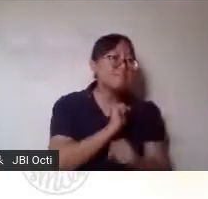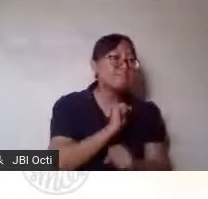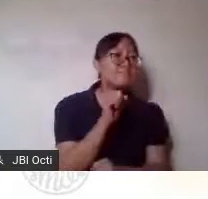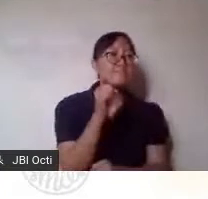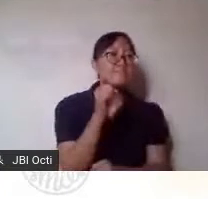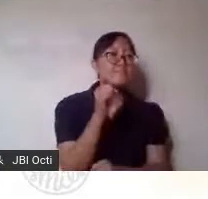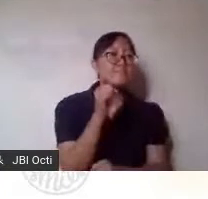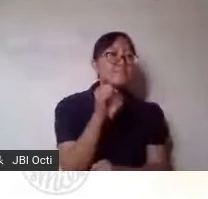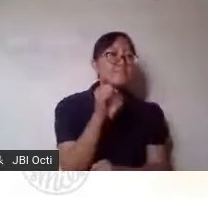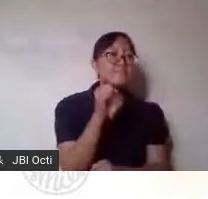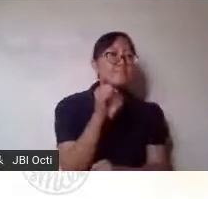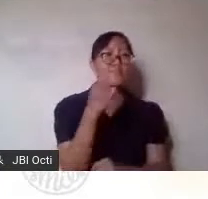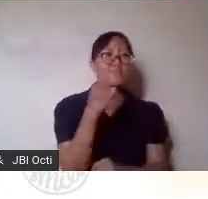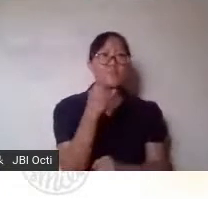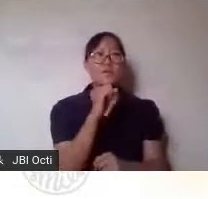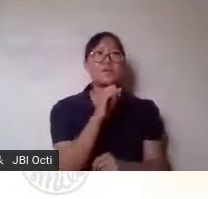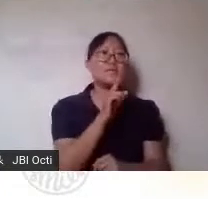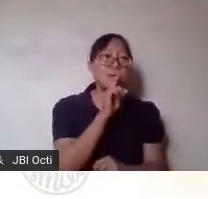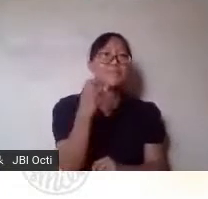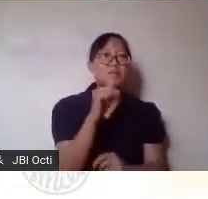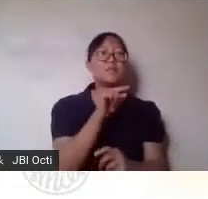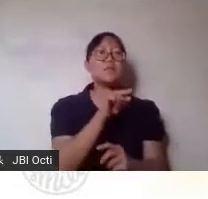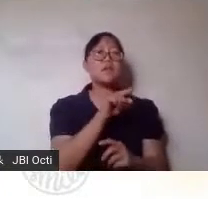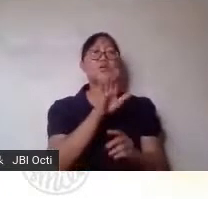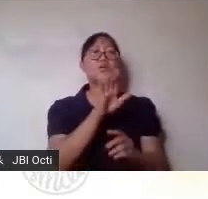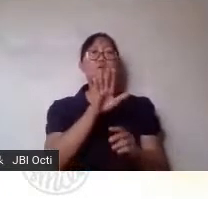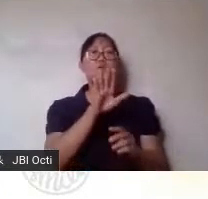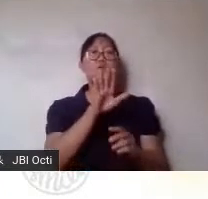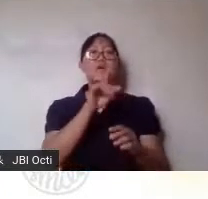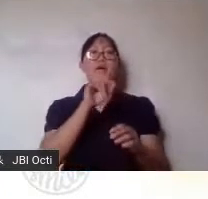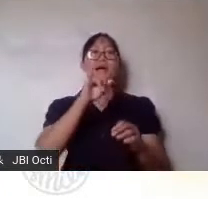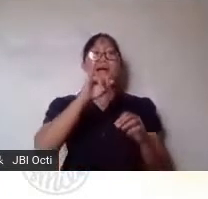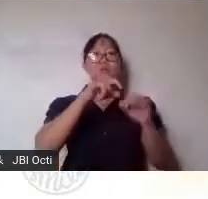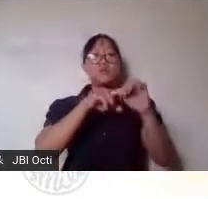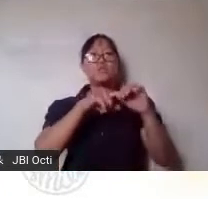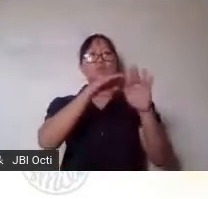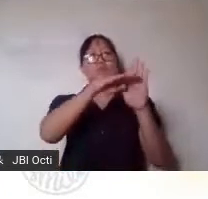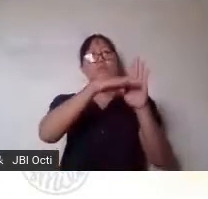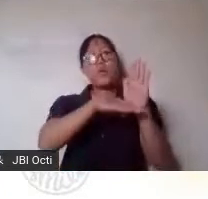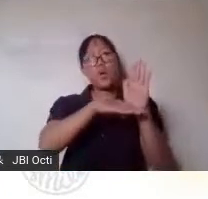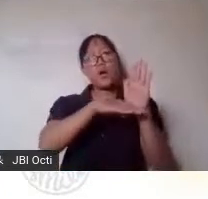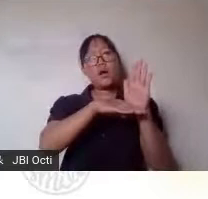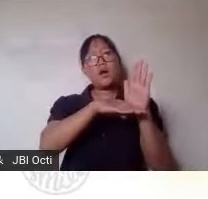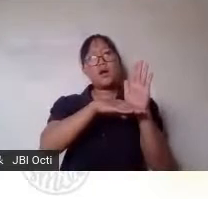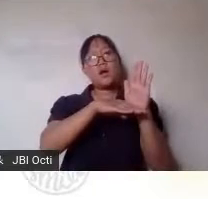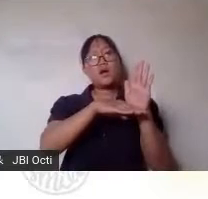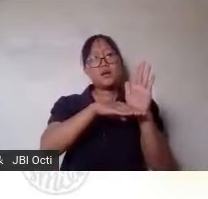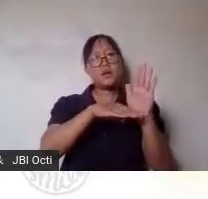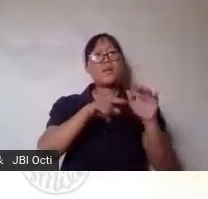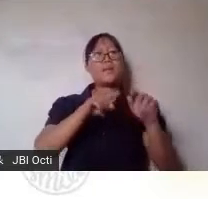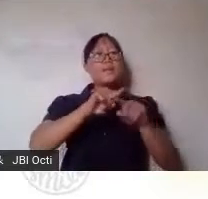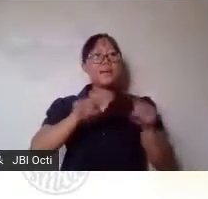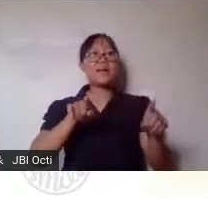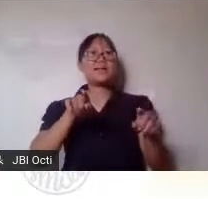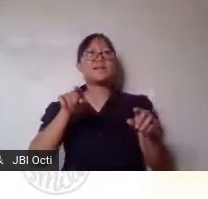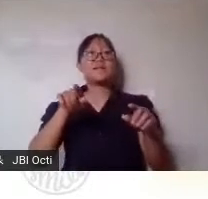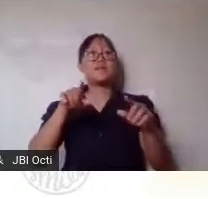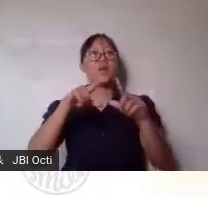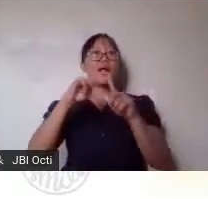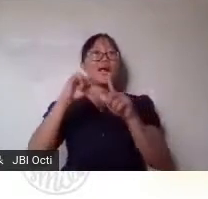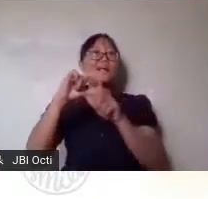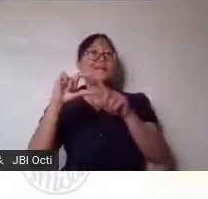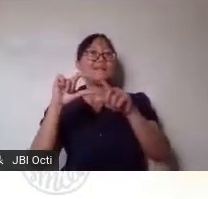di depan, kalau kita membuat diagnosis Attention Deficit Hyperactivity Disorder, IQ anak yang bersangkutan harus berada